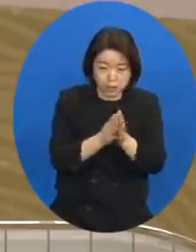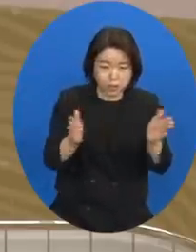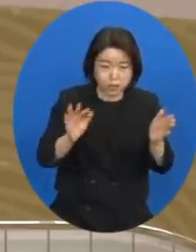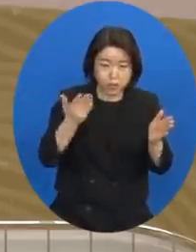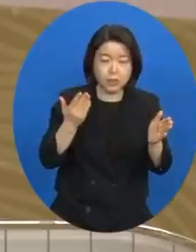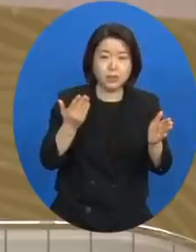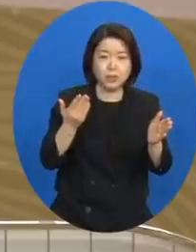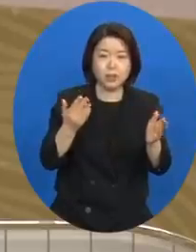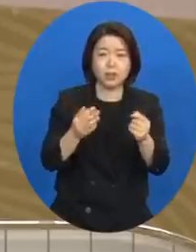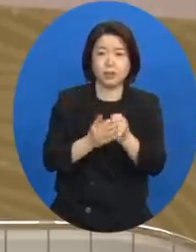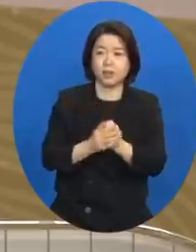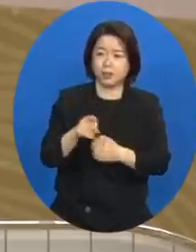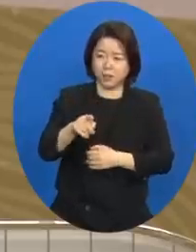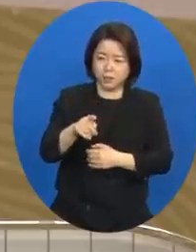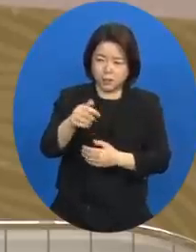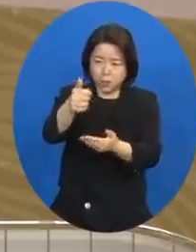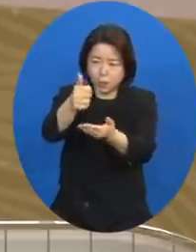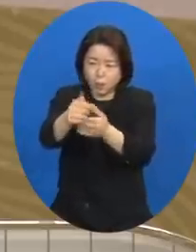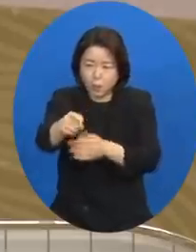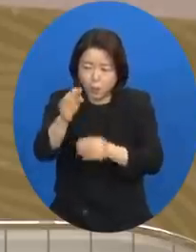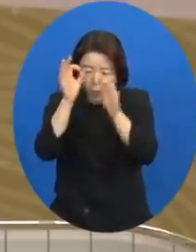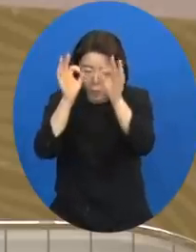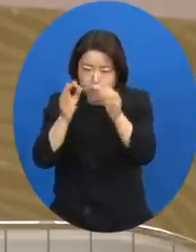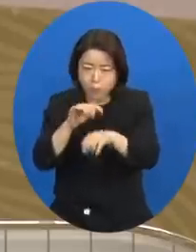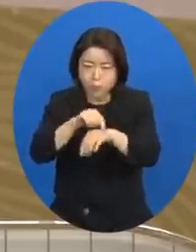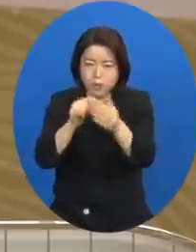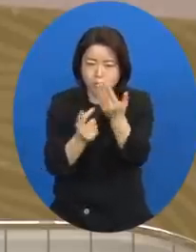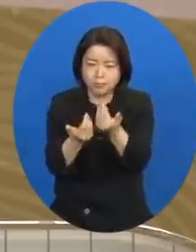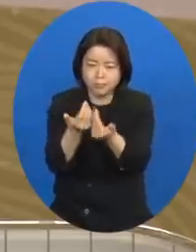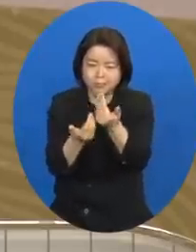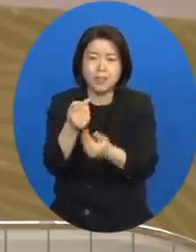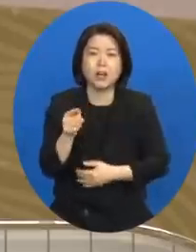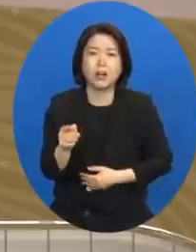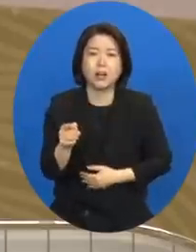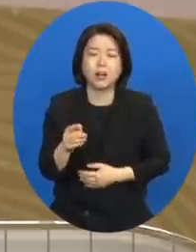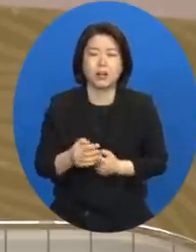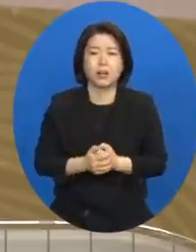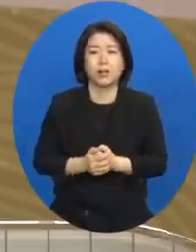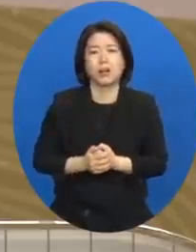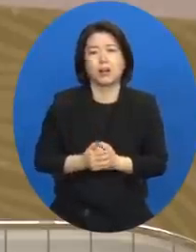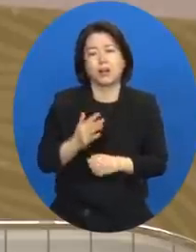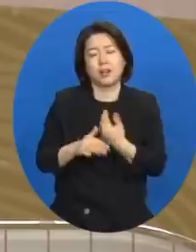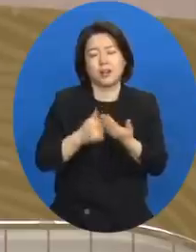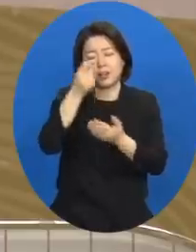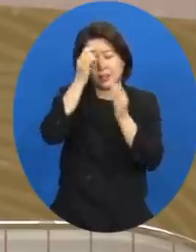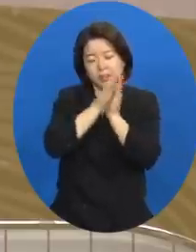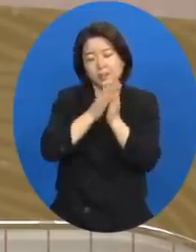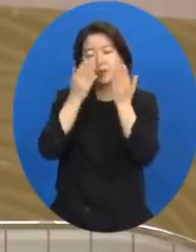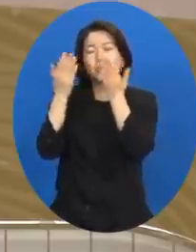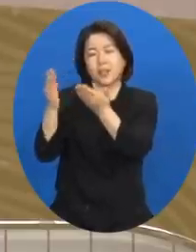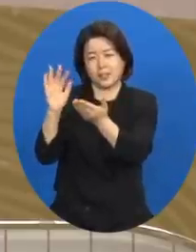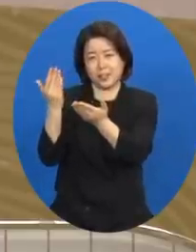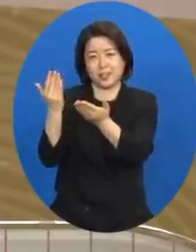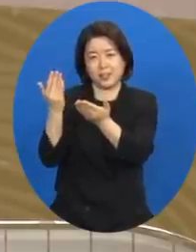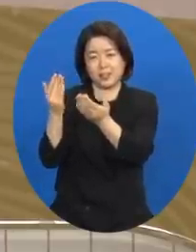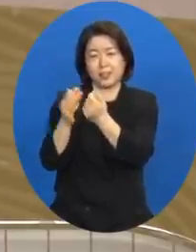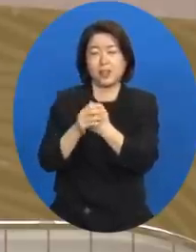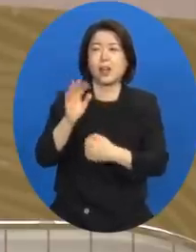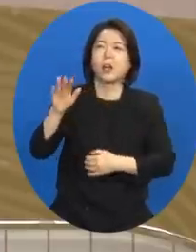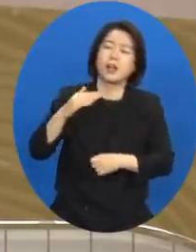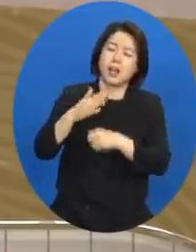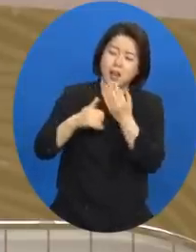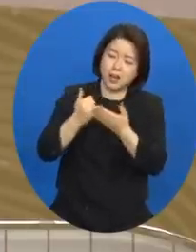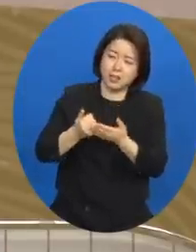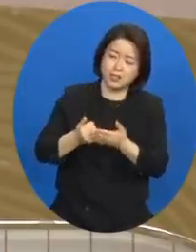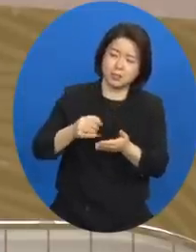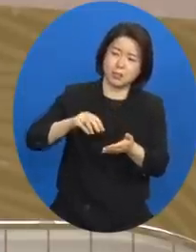되는데 그 교인 보고서 마음이 그렇게 불편하니 하나님께 기도가 나오더랍니다. 하나님, 아니